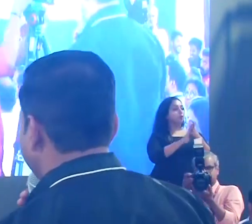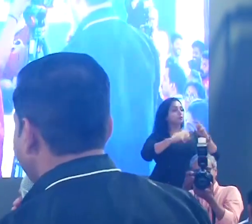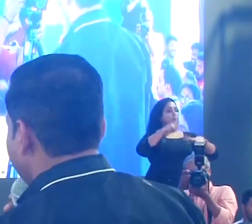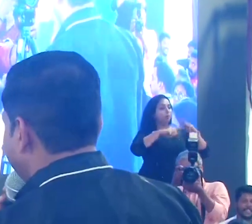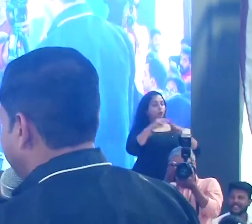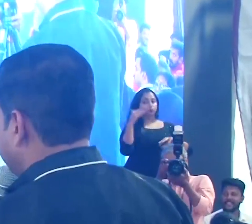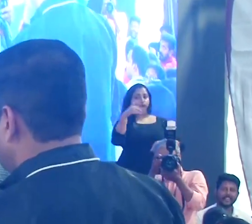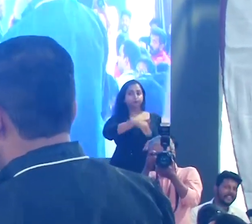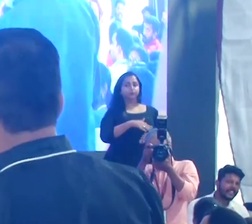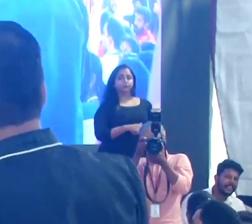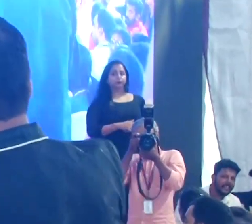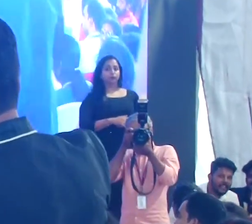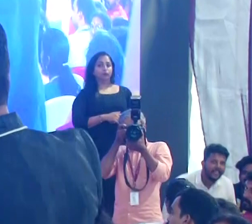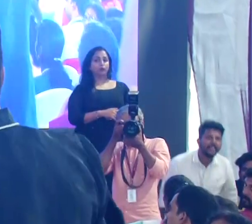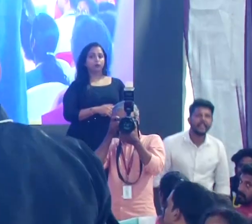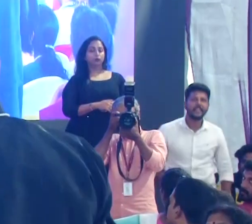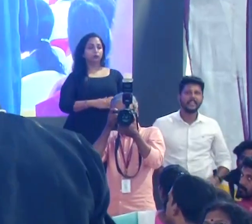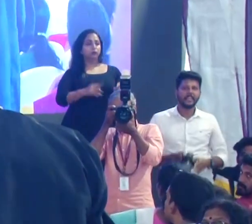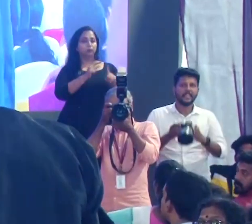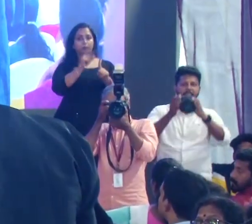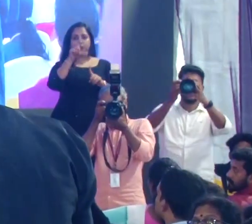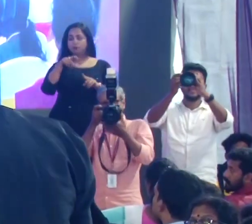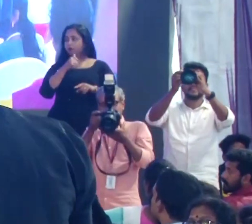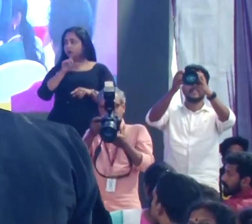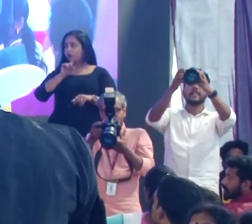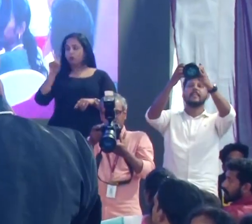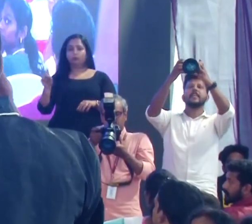വരുന്നത്. പ്രശാന്ത് സാറിൻ്റെ അടുത്താണ് എൻ്റെ ക്വസ്റ്റ്യൻ.